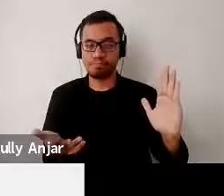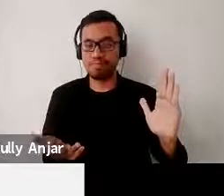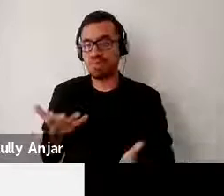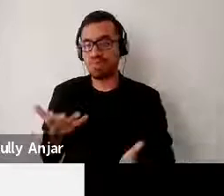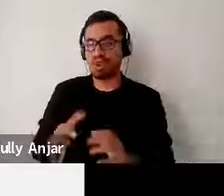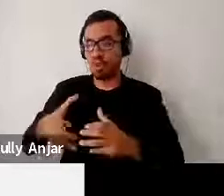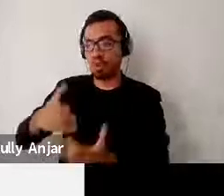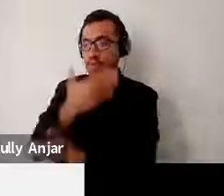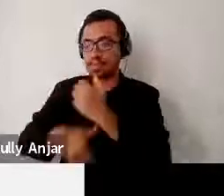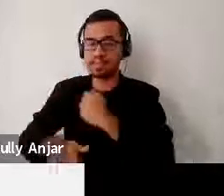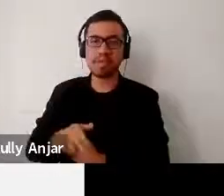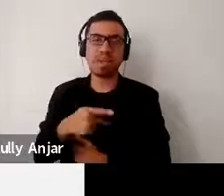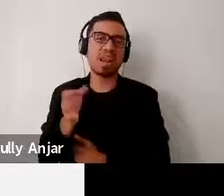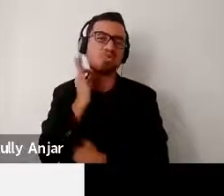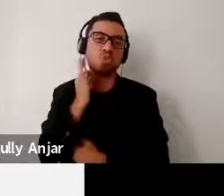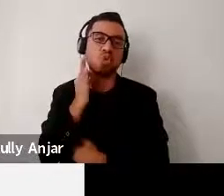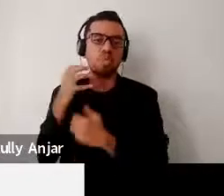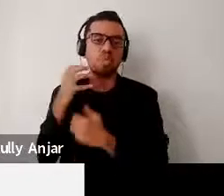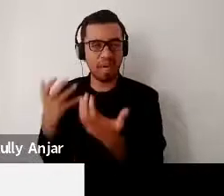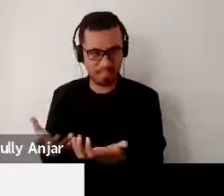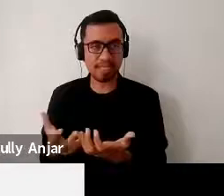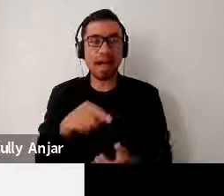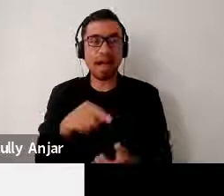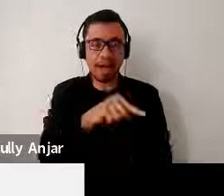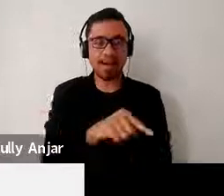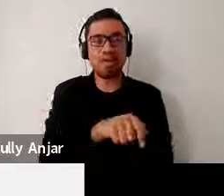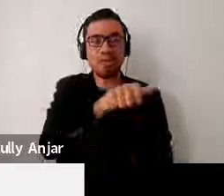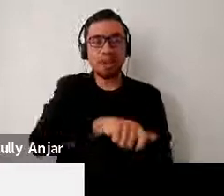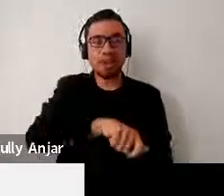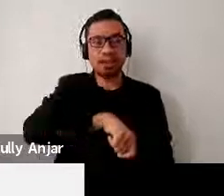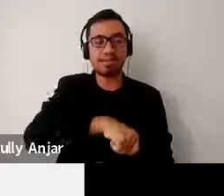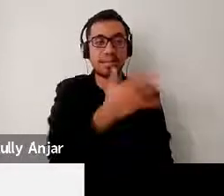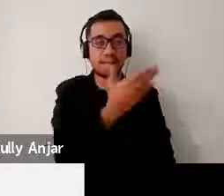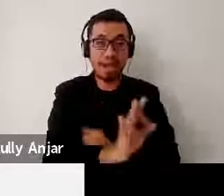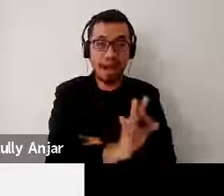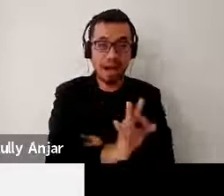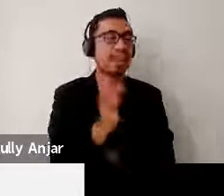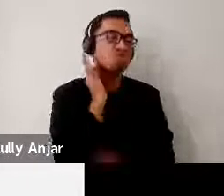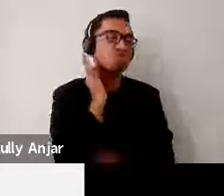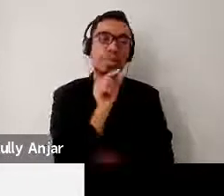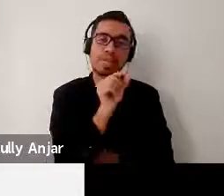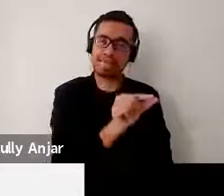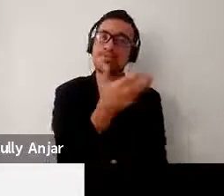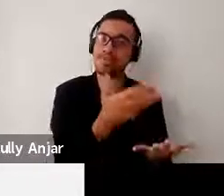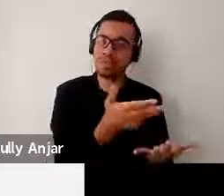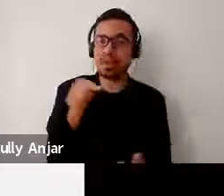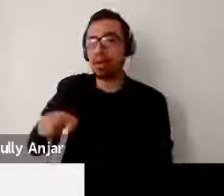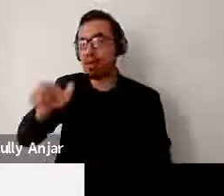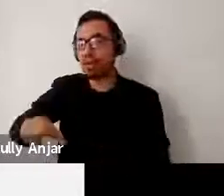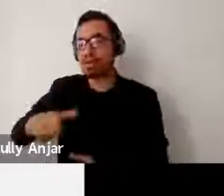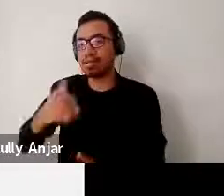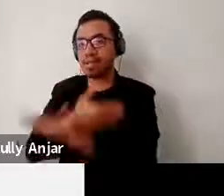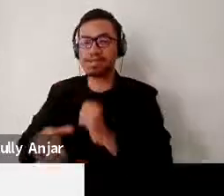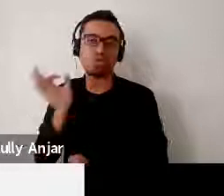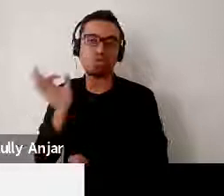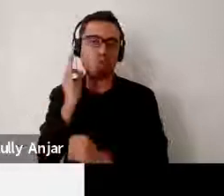ini. Mungkin sedikit bahwa studi atau data terkait kerentanan penyandang disabilitas selama masa